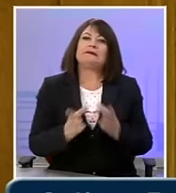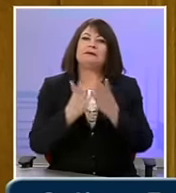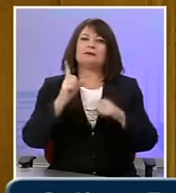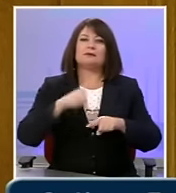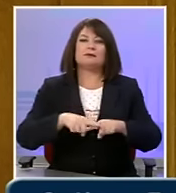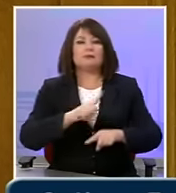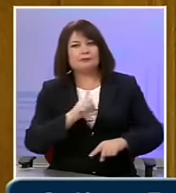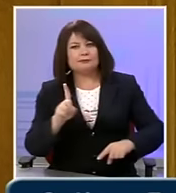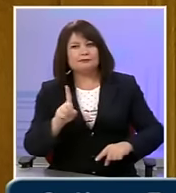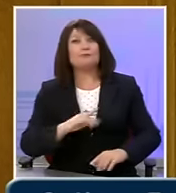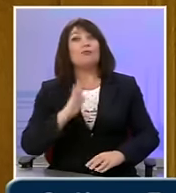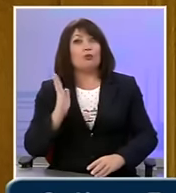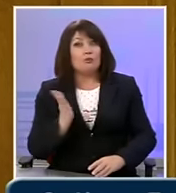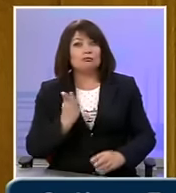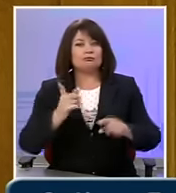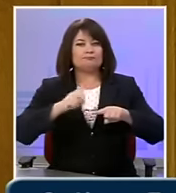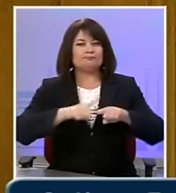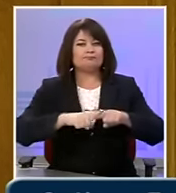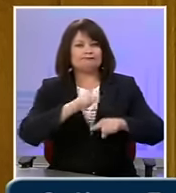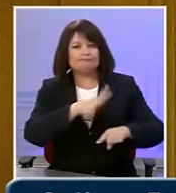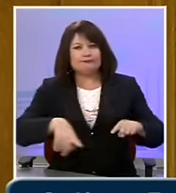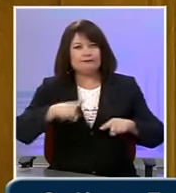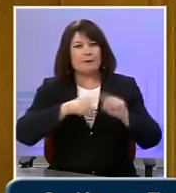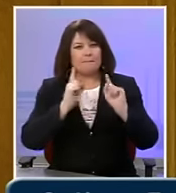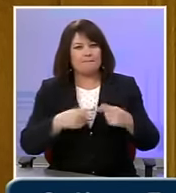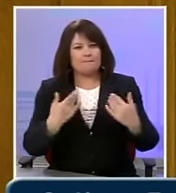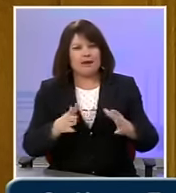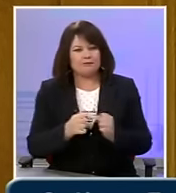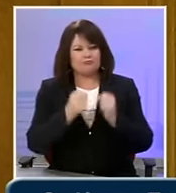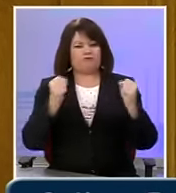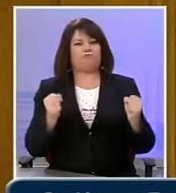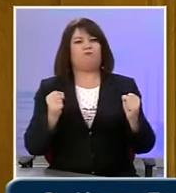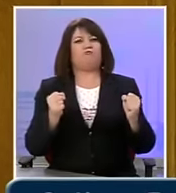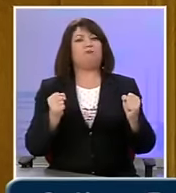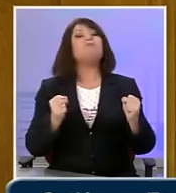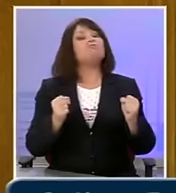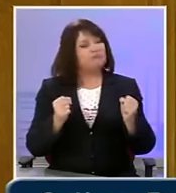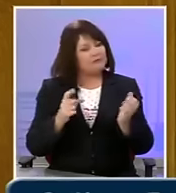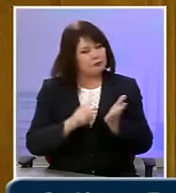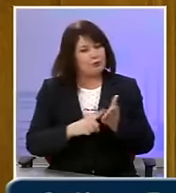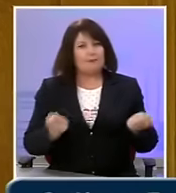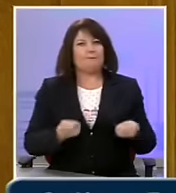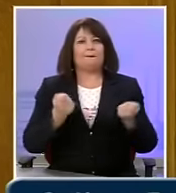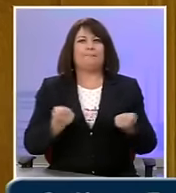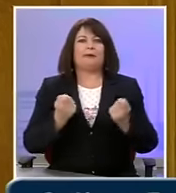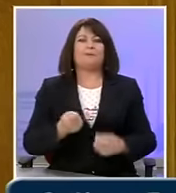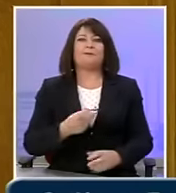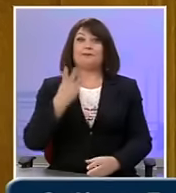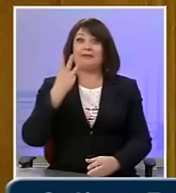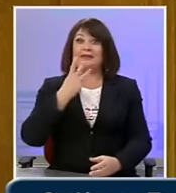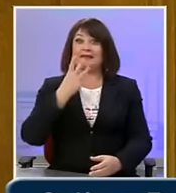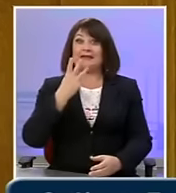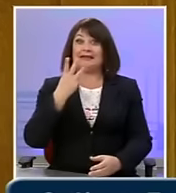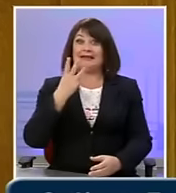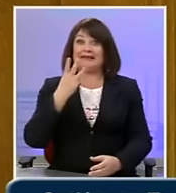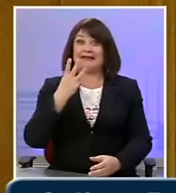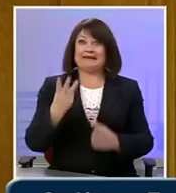Όμως σταθήκατε στο ύψος των περιστάσεων και εδώ και χρόνια 3 διαδοχικά